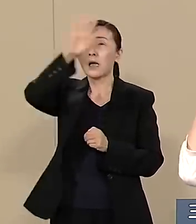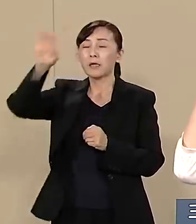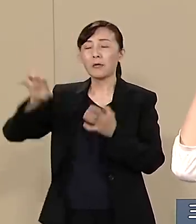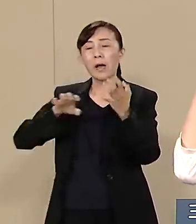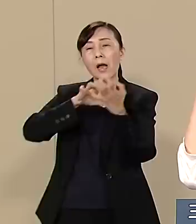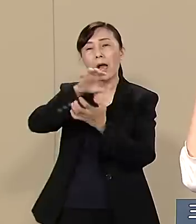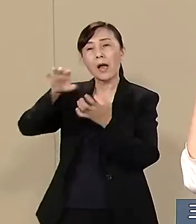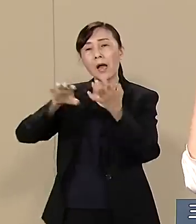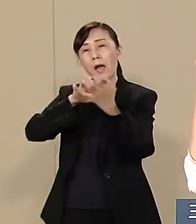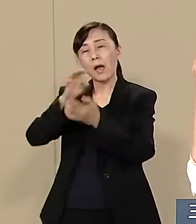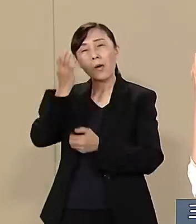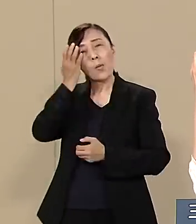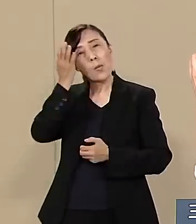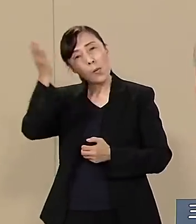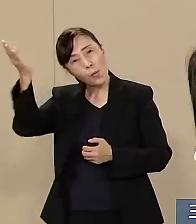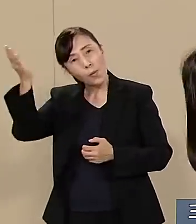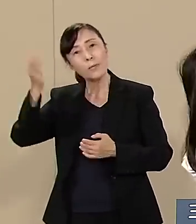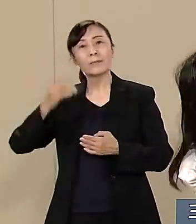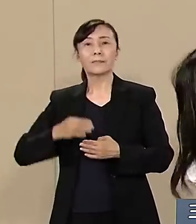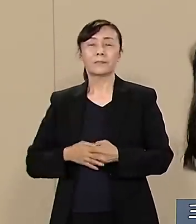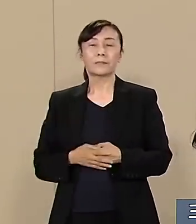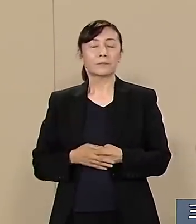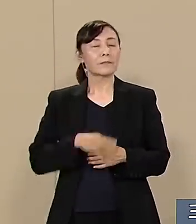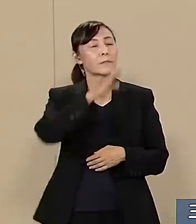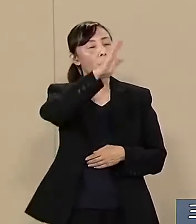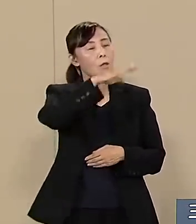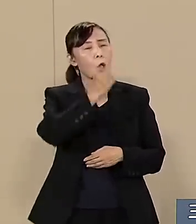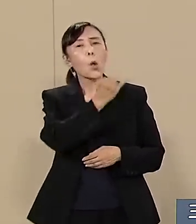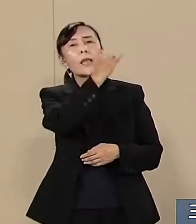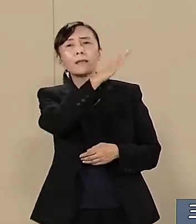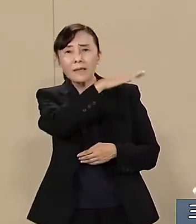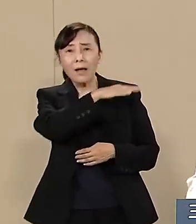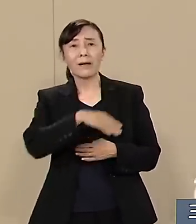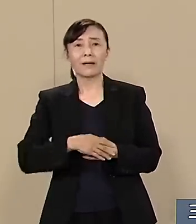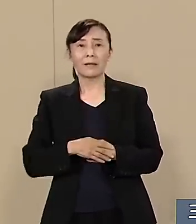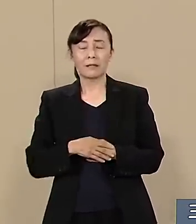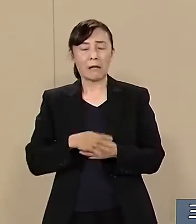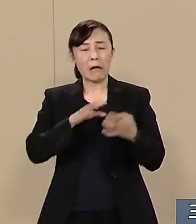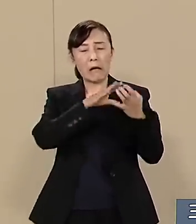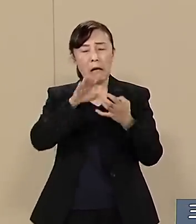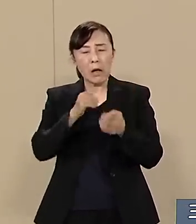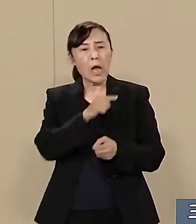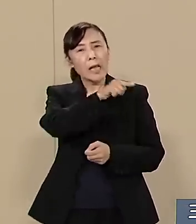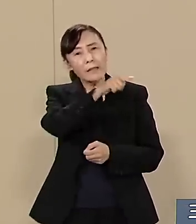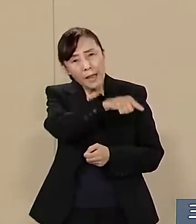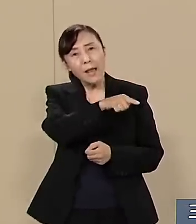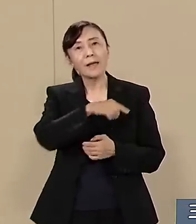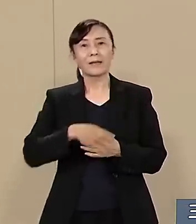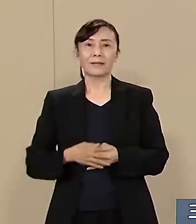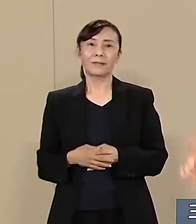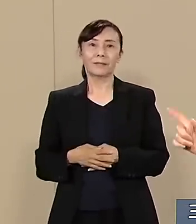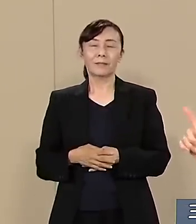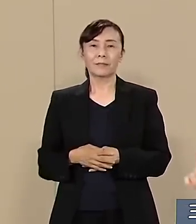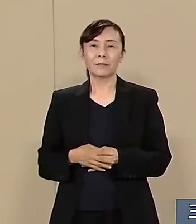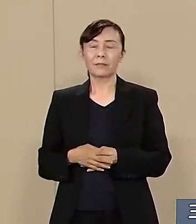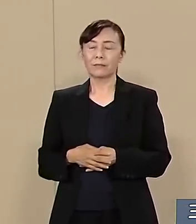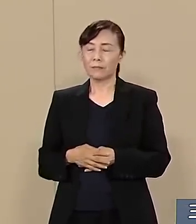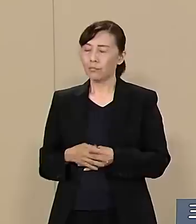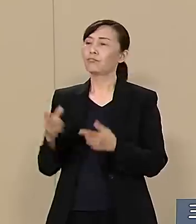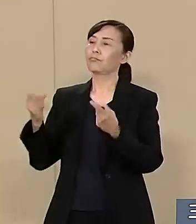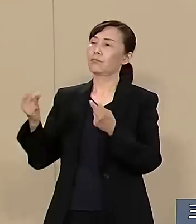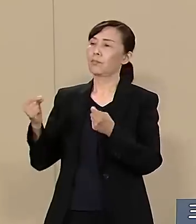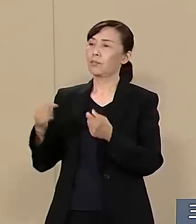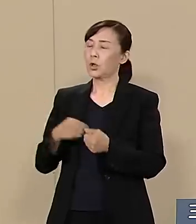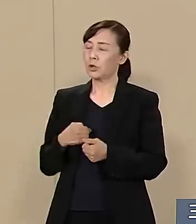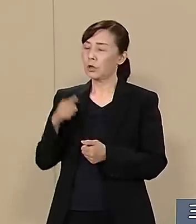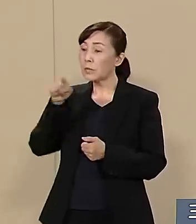転機となりでしょちょっとちょっとお姉ちゃんオーレしてのお姉ちゃんの方やねぇ瀬谷